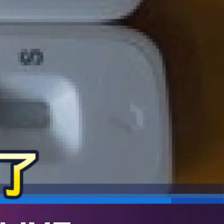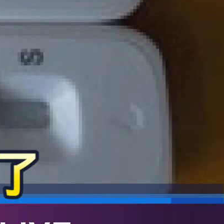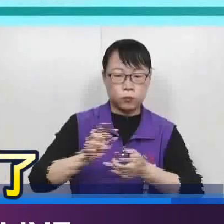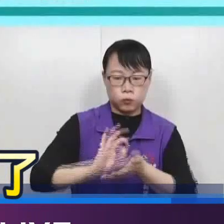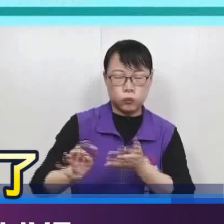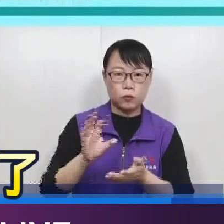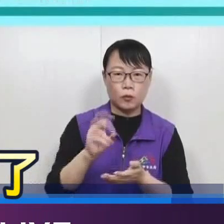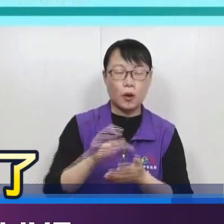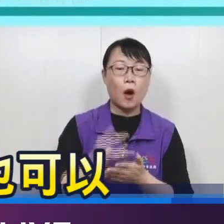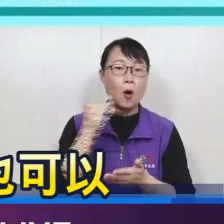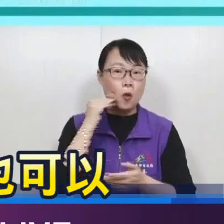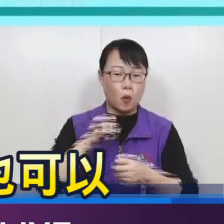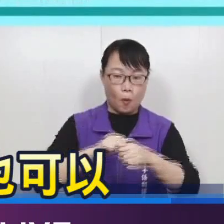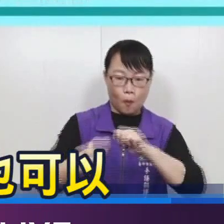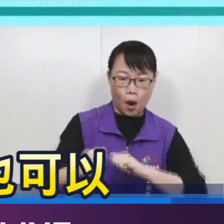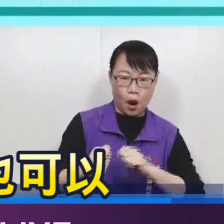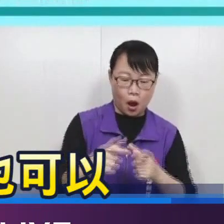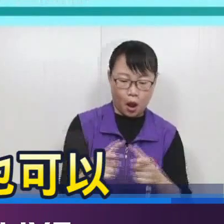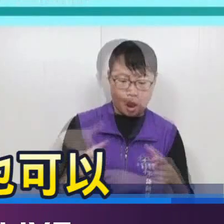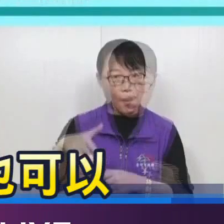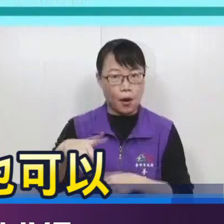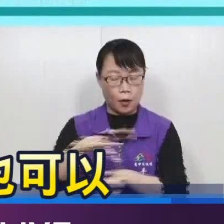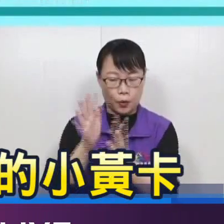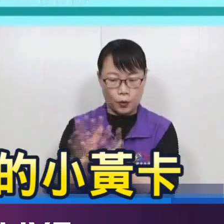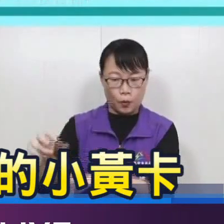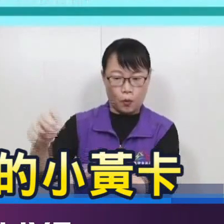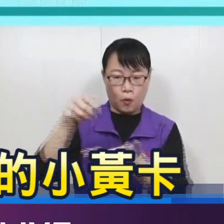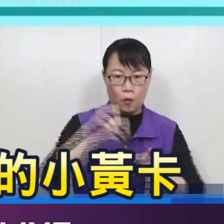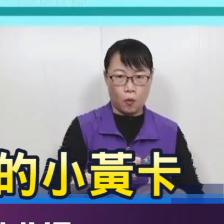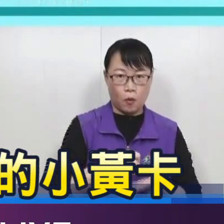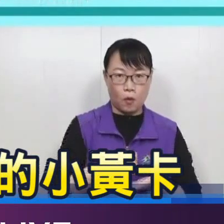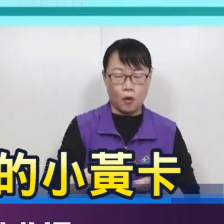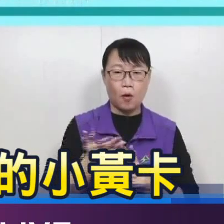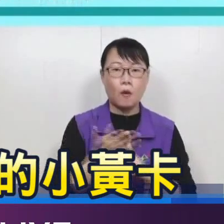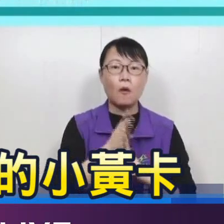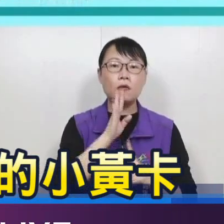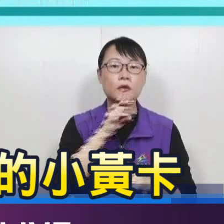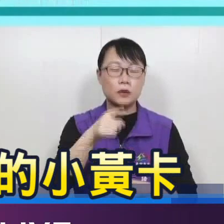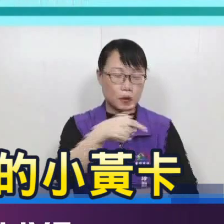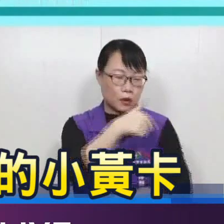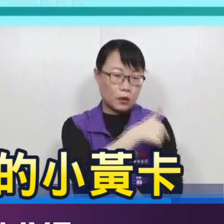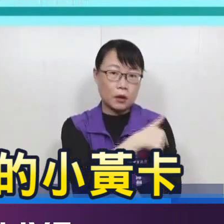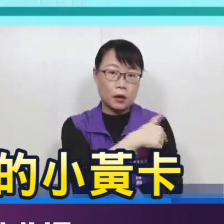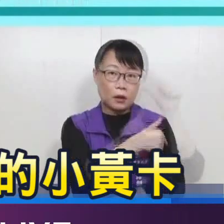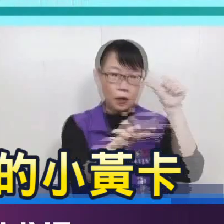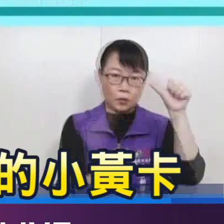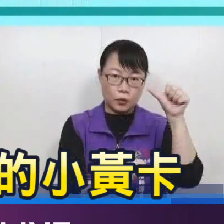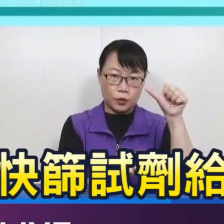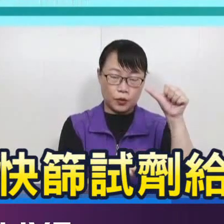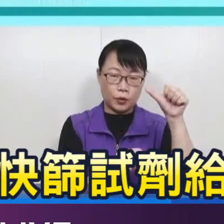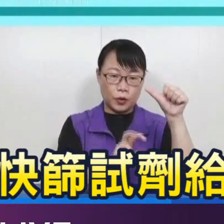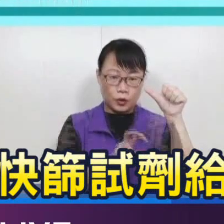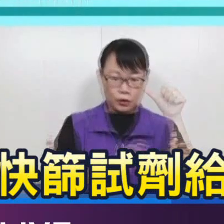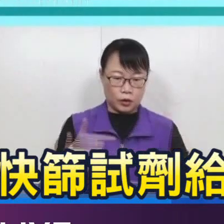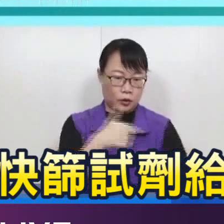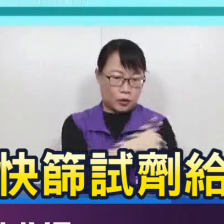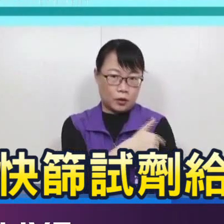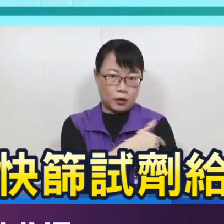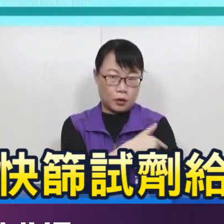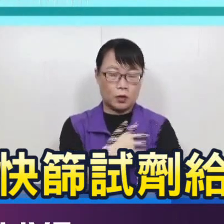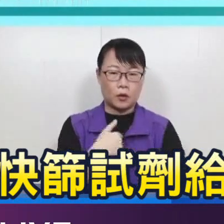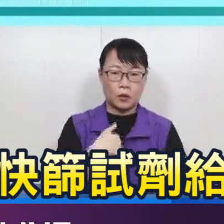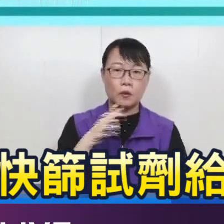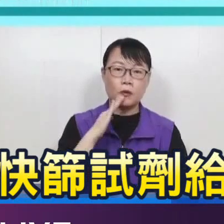些如果你开封了，你这个壳拿来也可以，或者你带着你接种的这个小黄卡，我们都可以再